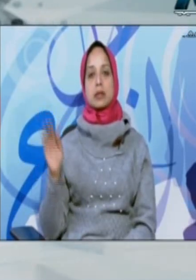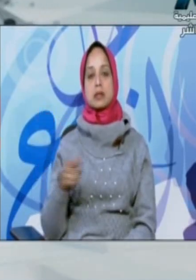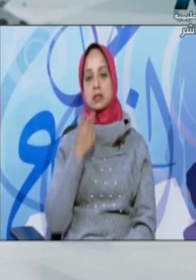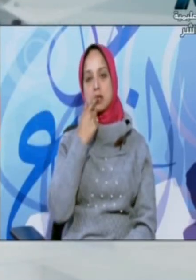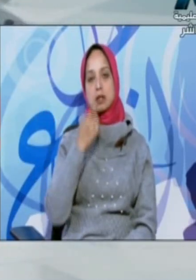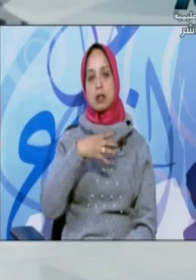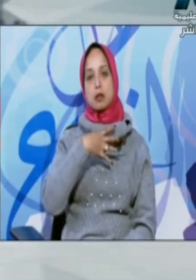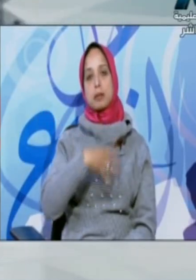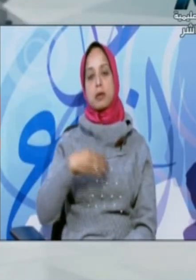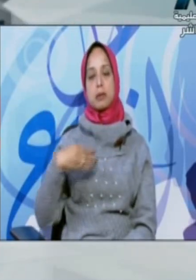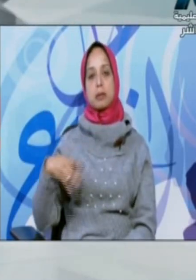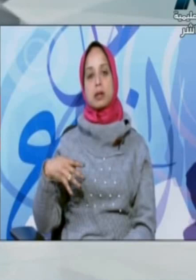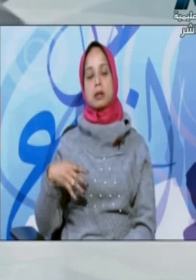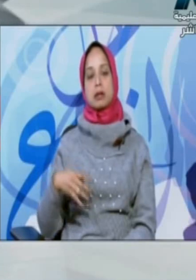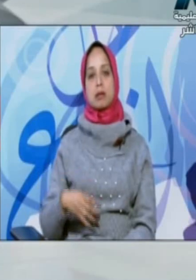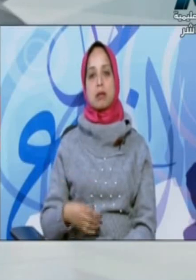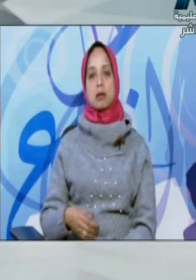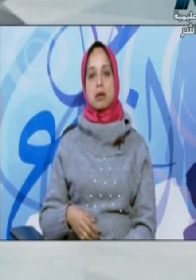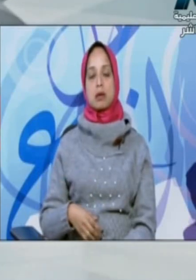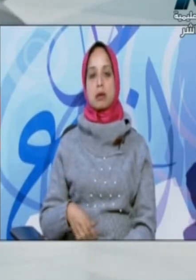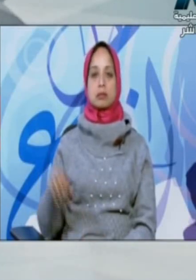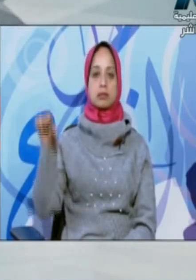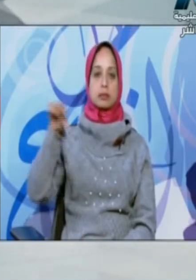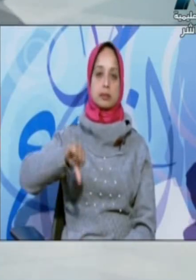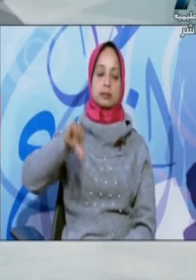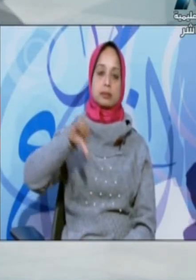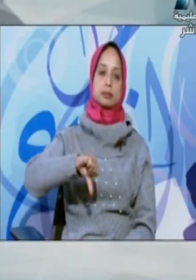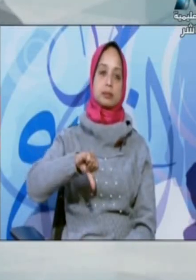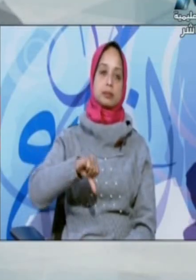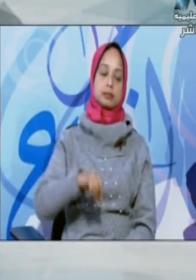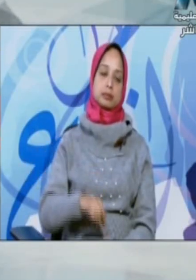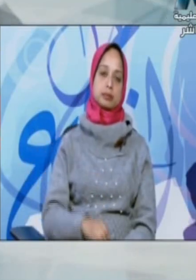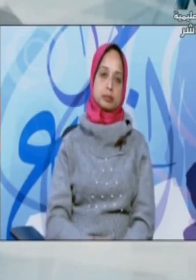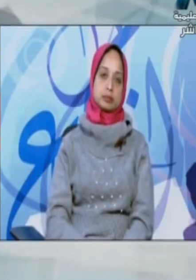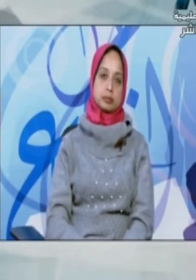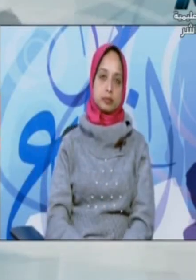ونقول تدهور، تدهور ايه؟